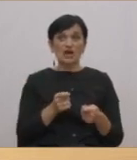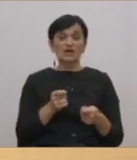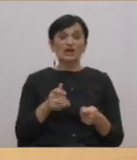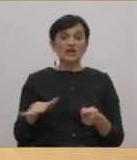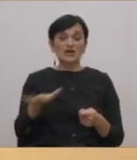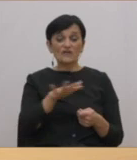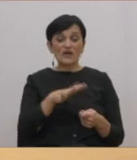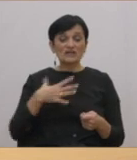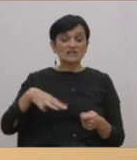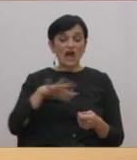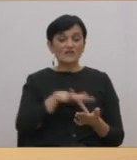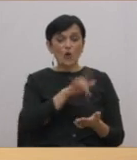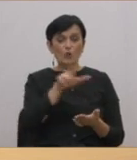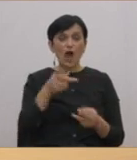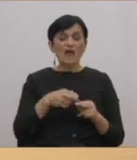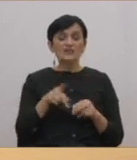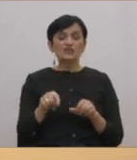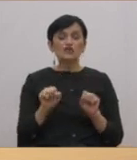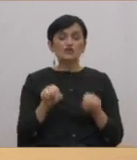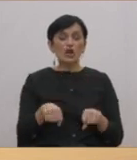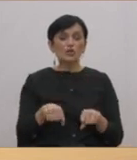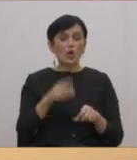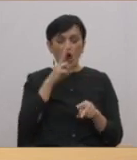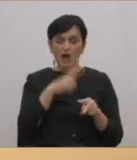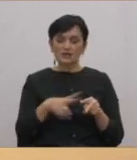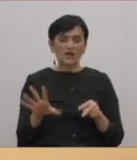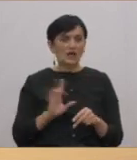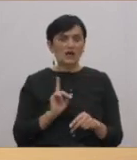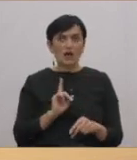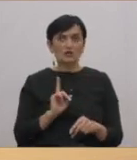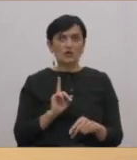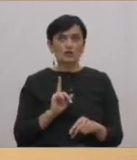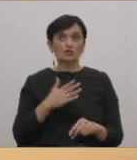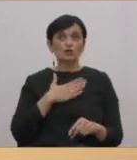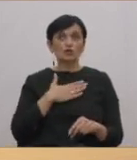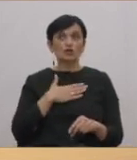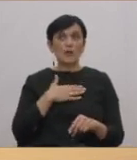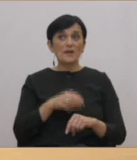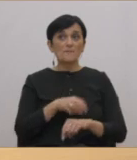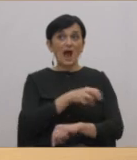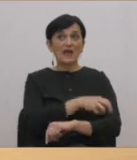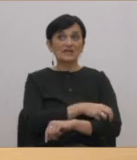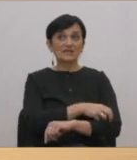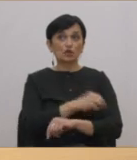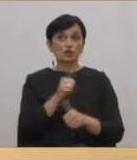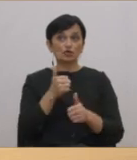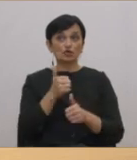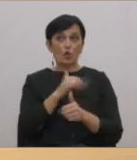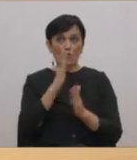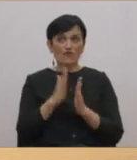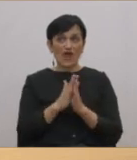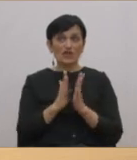საქართველოს მოქალაქეებმა ეს შესაძლებლობა არ უნდა დაკარგონ. და ჩემი პარტია, როგორც ყველაზე